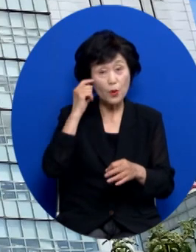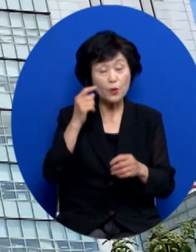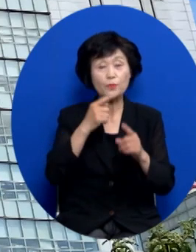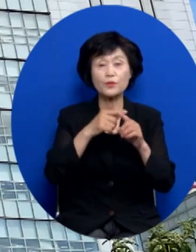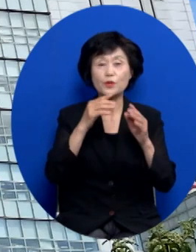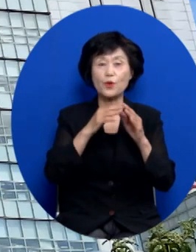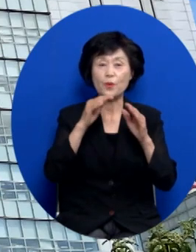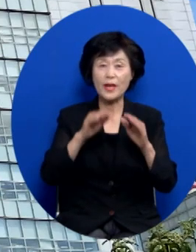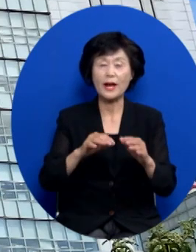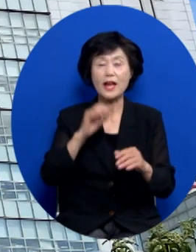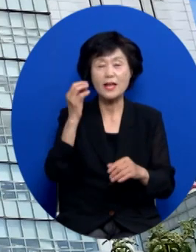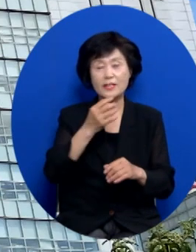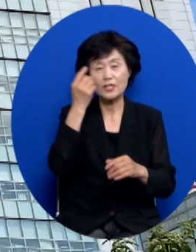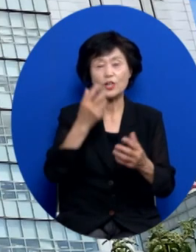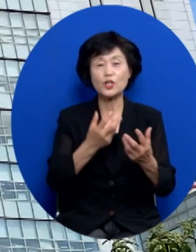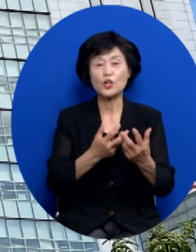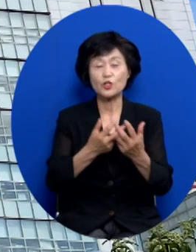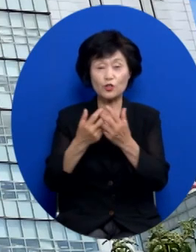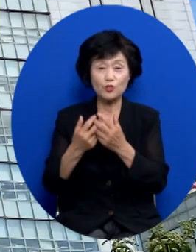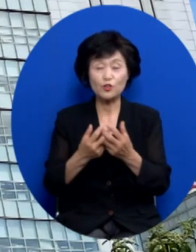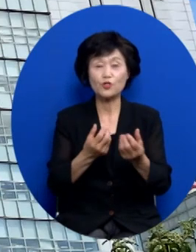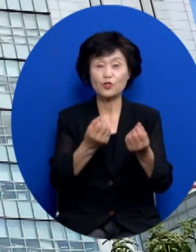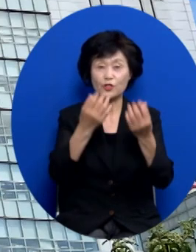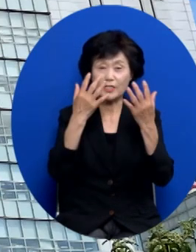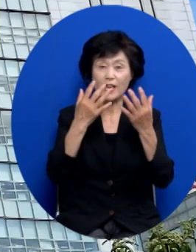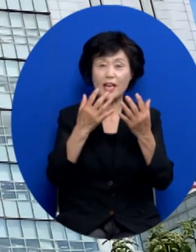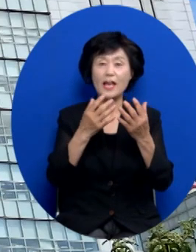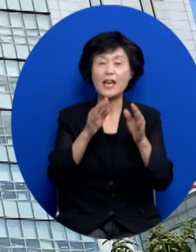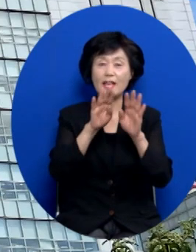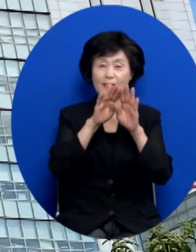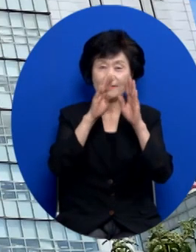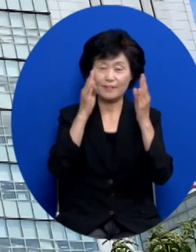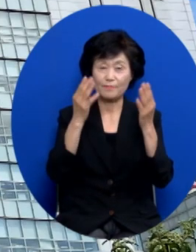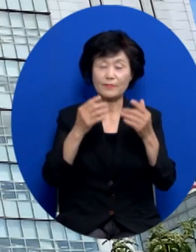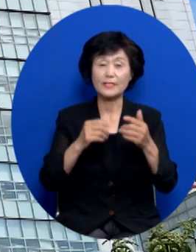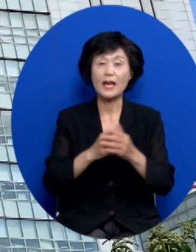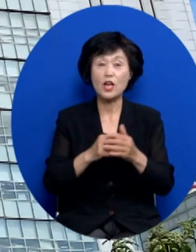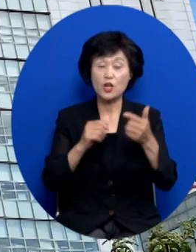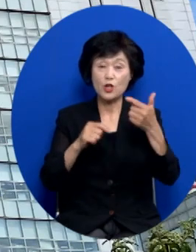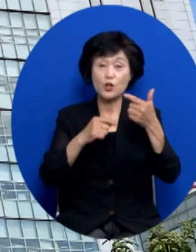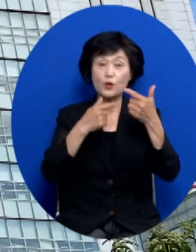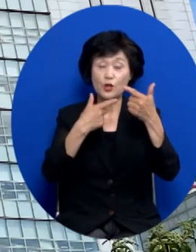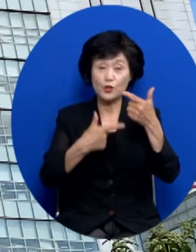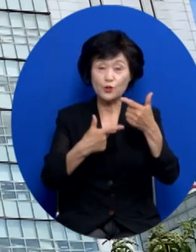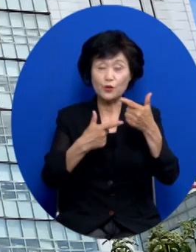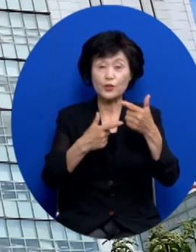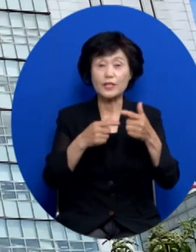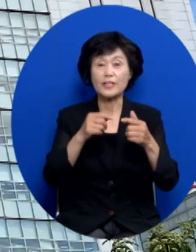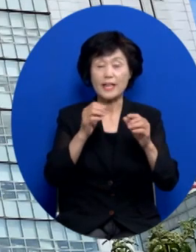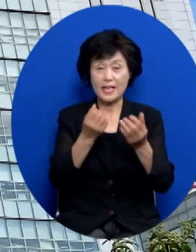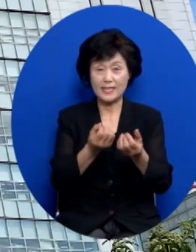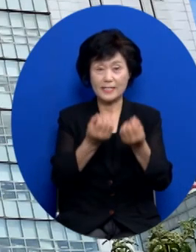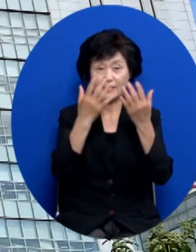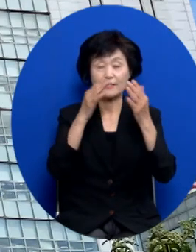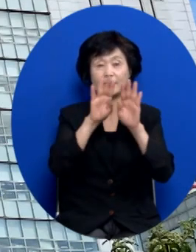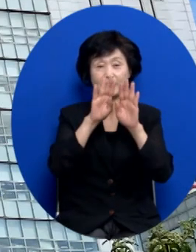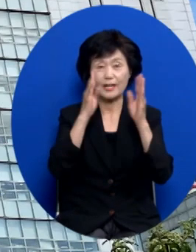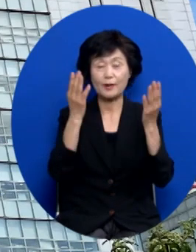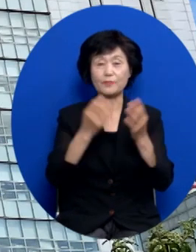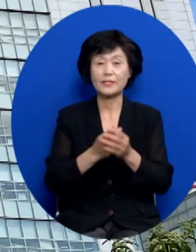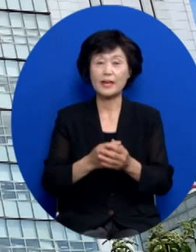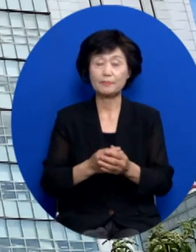위한 성령축제 2023 THSF를 오는 6일 장충체육관에서 개최합니다. 축제에서는